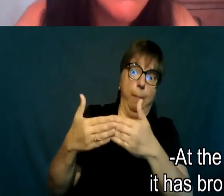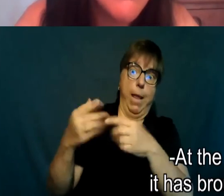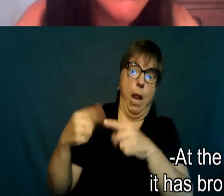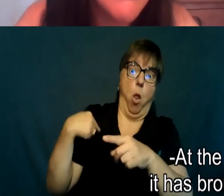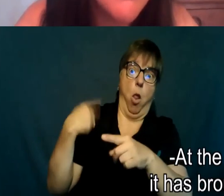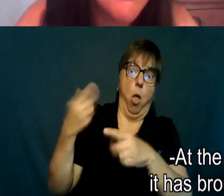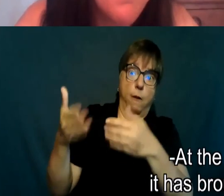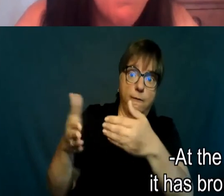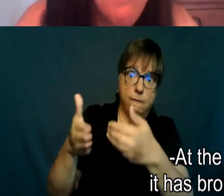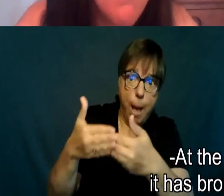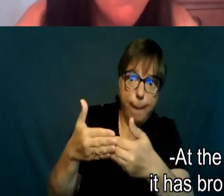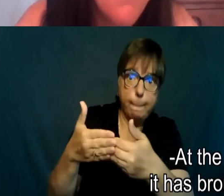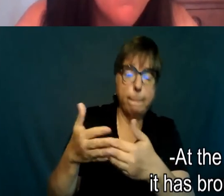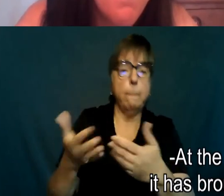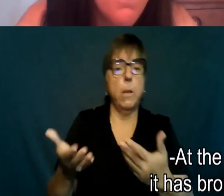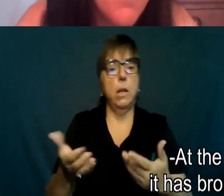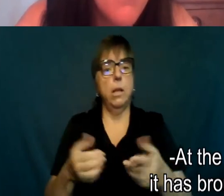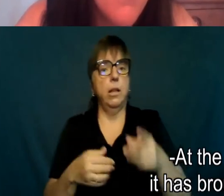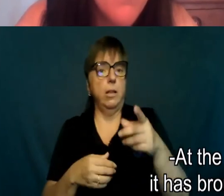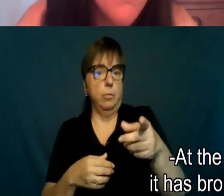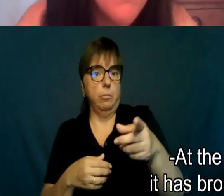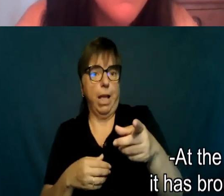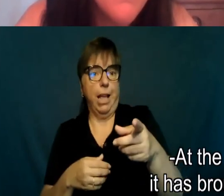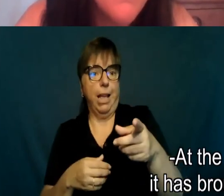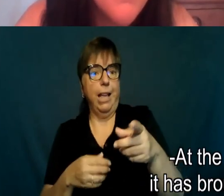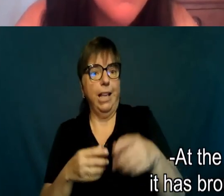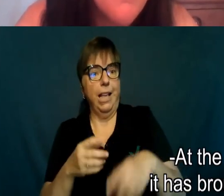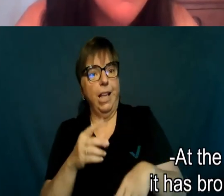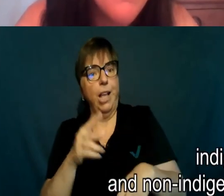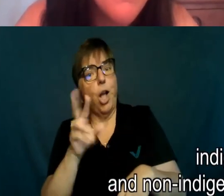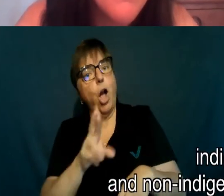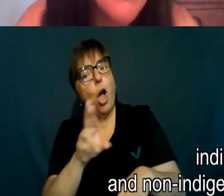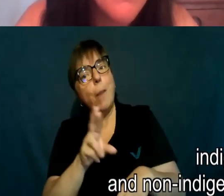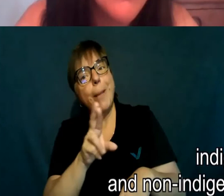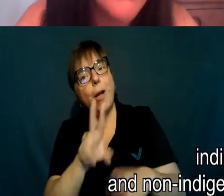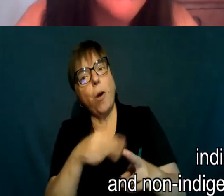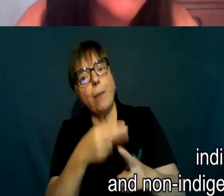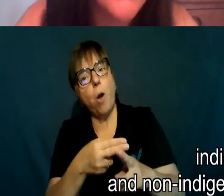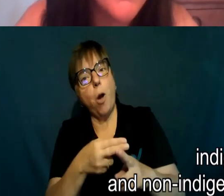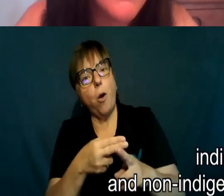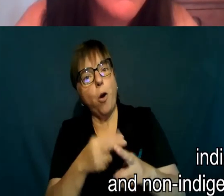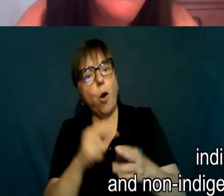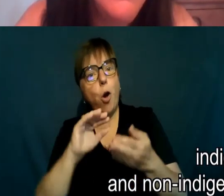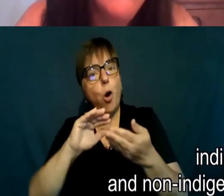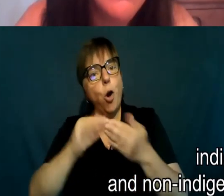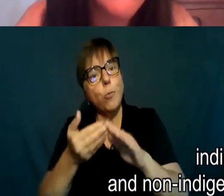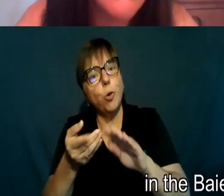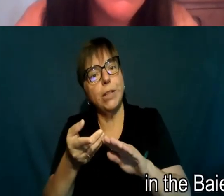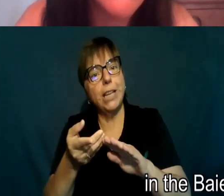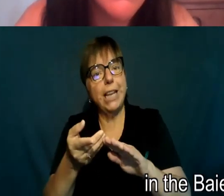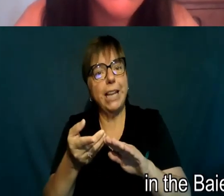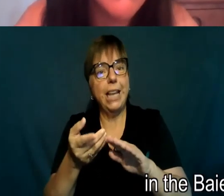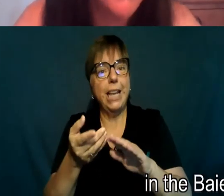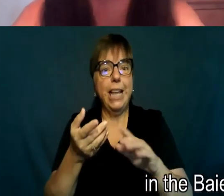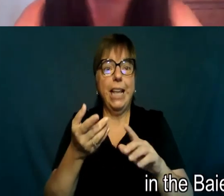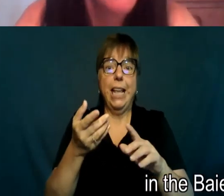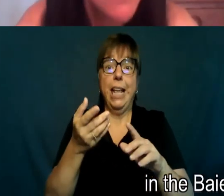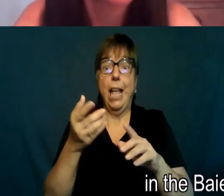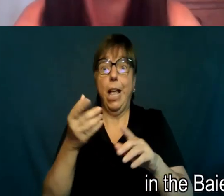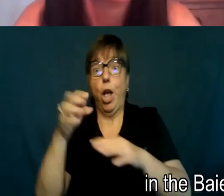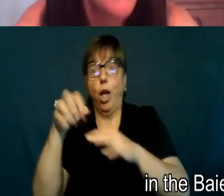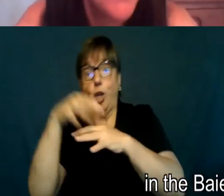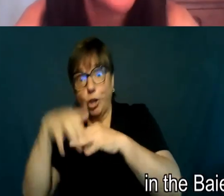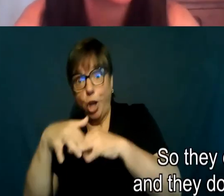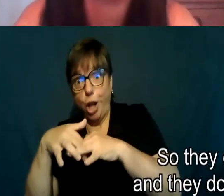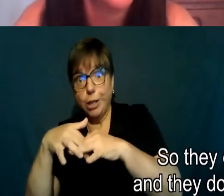C'est-à-dire que ça a rapproché à tout le moins les communautés autochtones et non autochtones dans la région de la